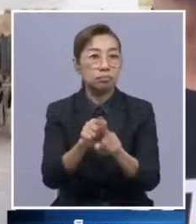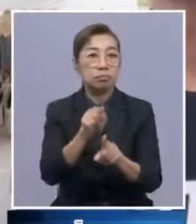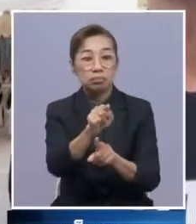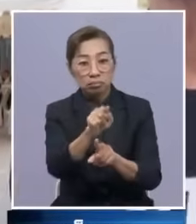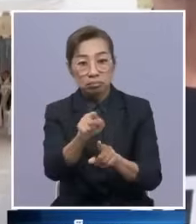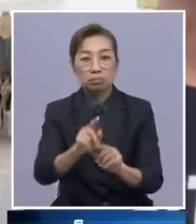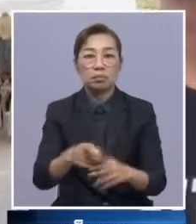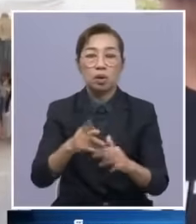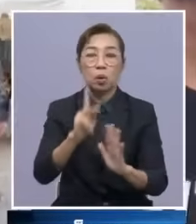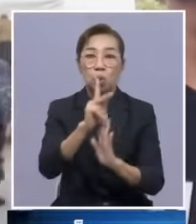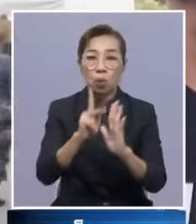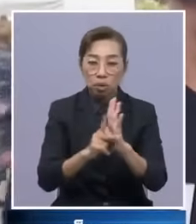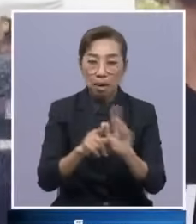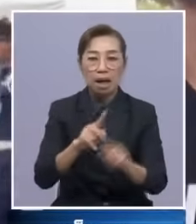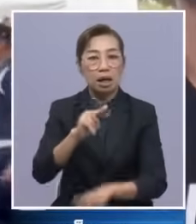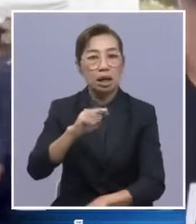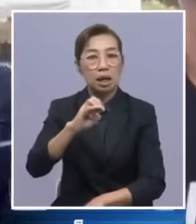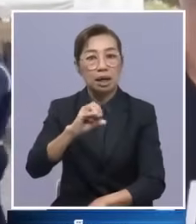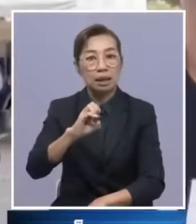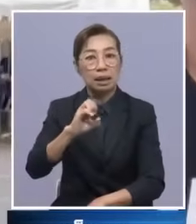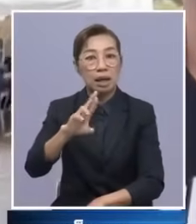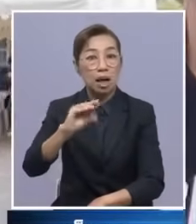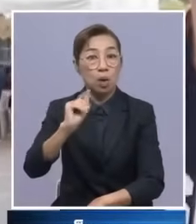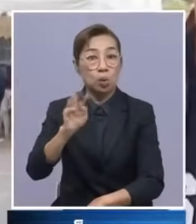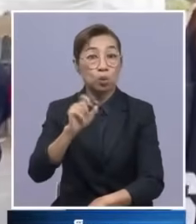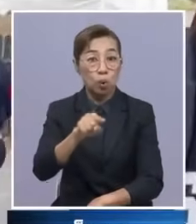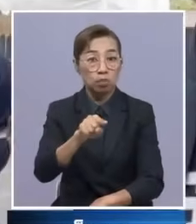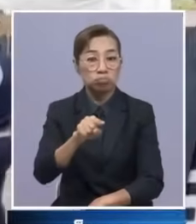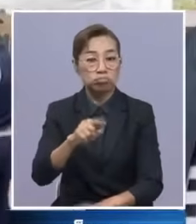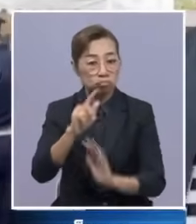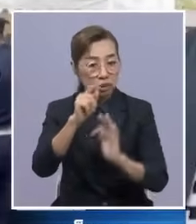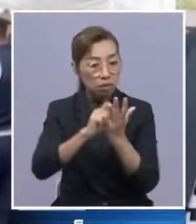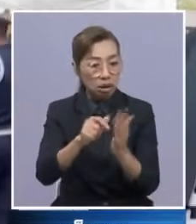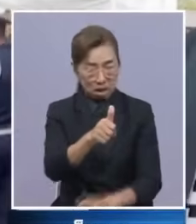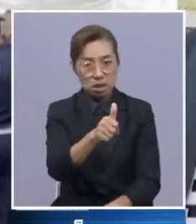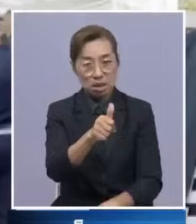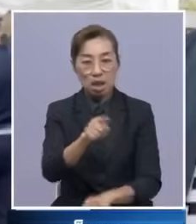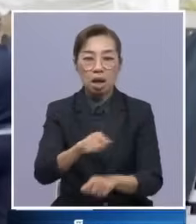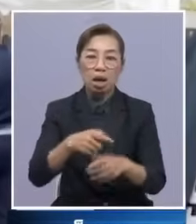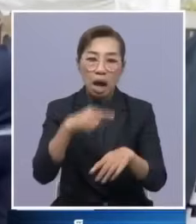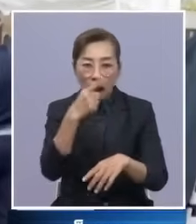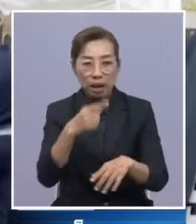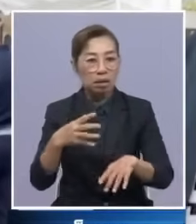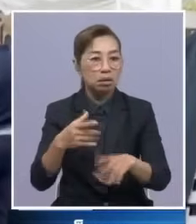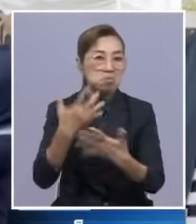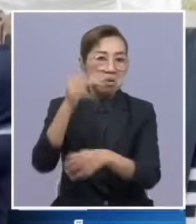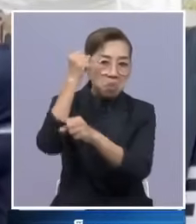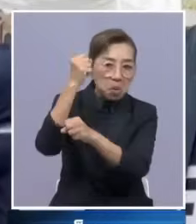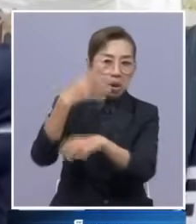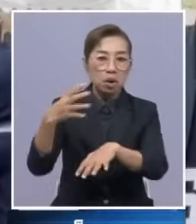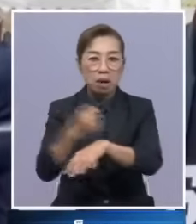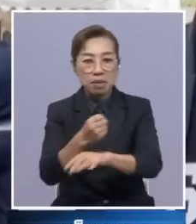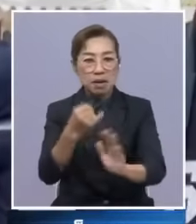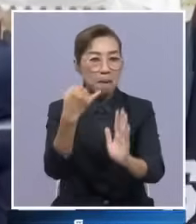เรื่องของร่างกฎหมายนิรโทษกรรมเนี่ยนะคะแล้วบอกแบบนี้เลยว่าควรจะรวมทุกคนอะที่เคยถูกดำเนิน